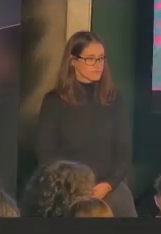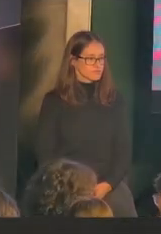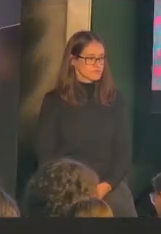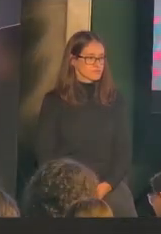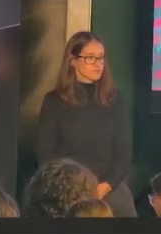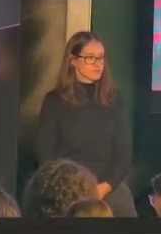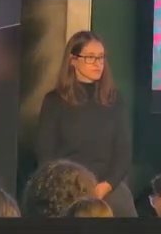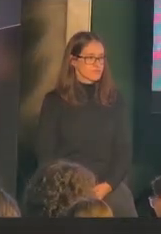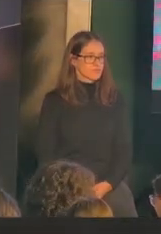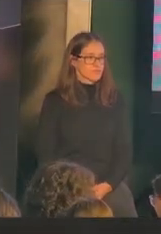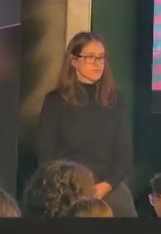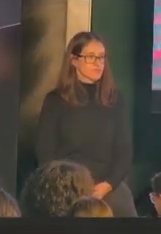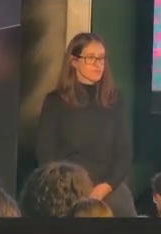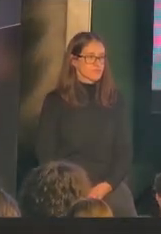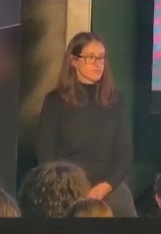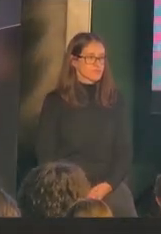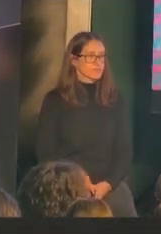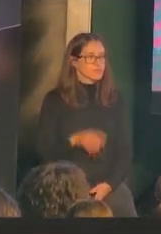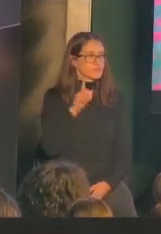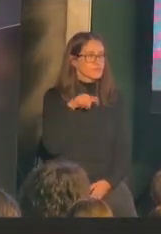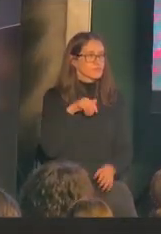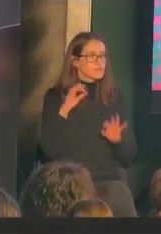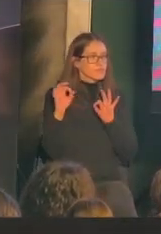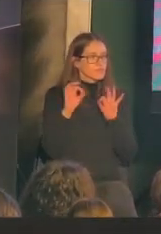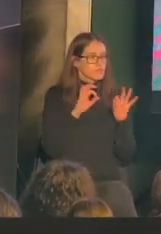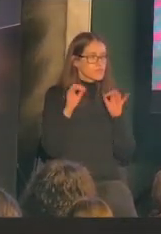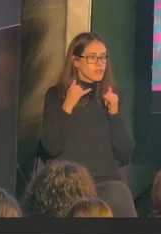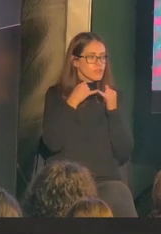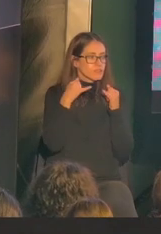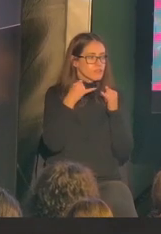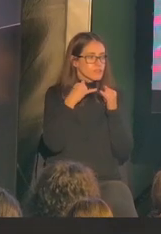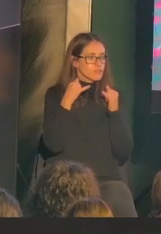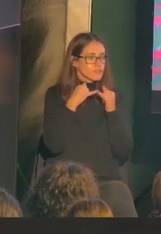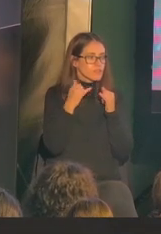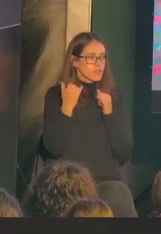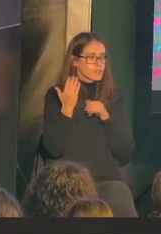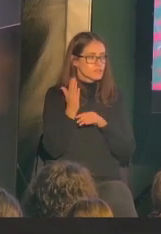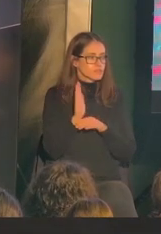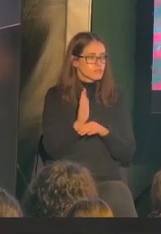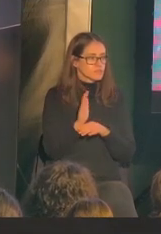Després aquí tenim la fibra, vale?